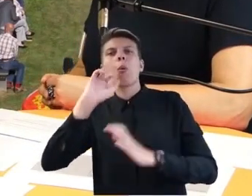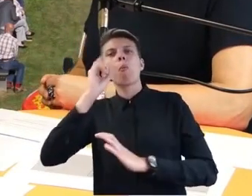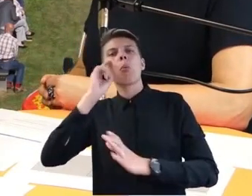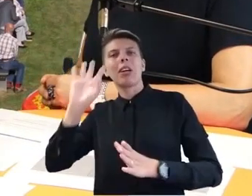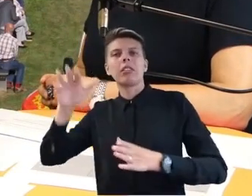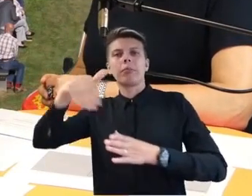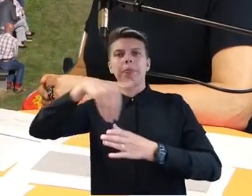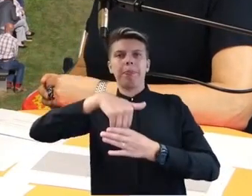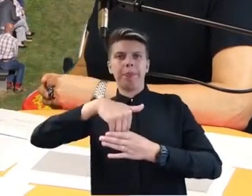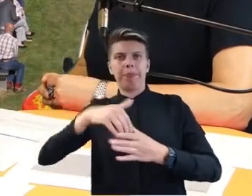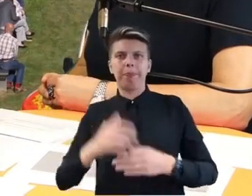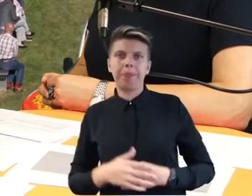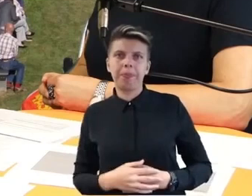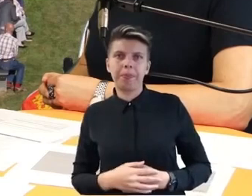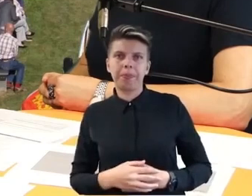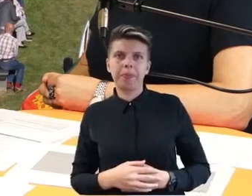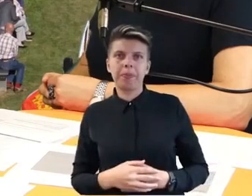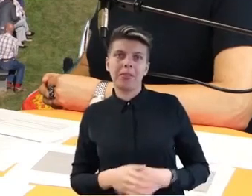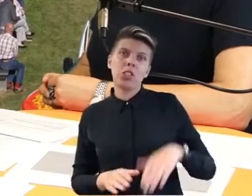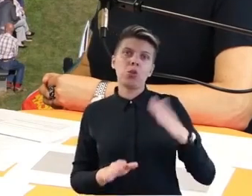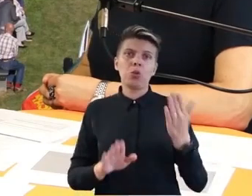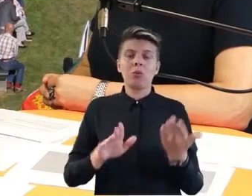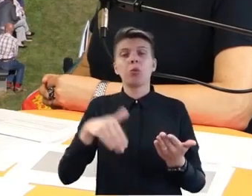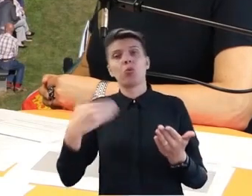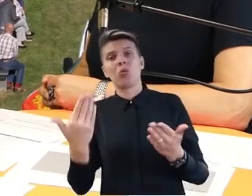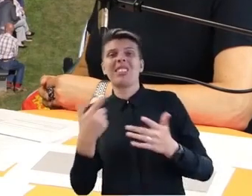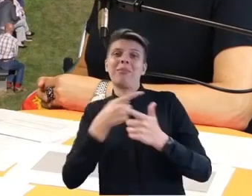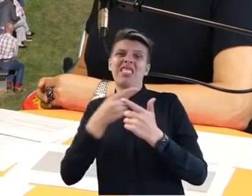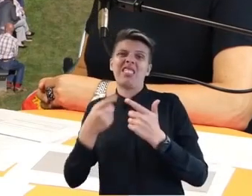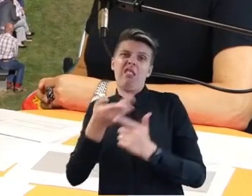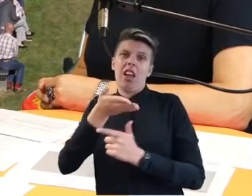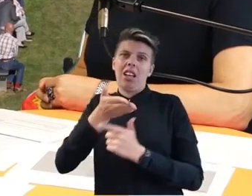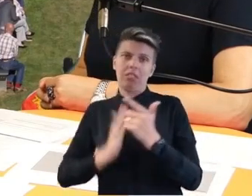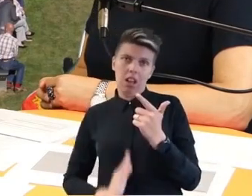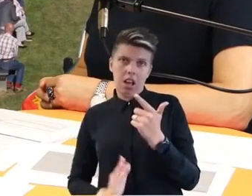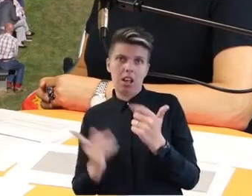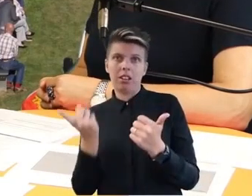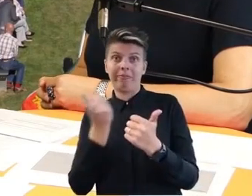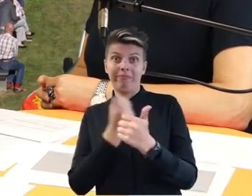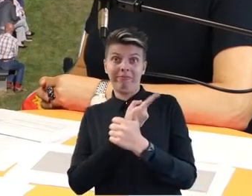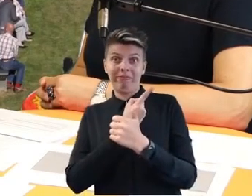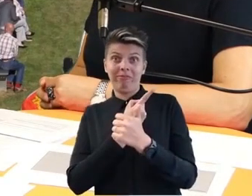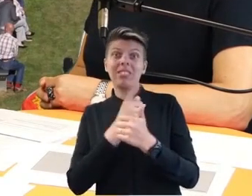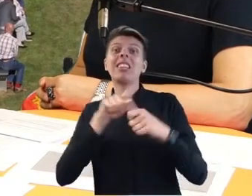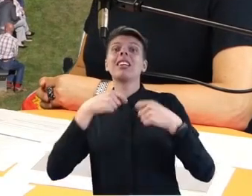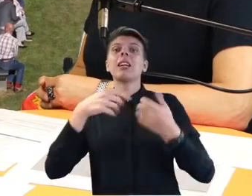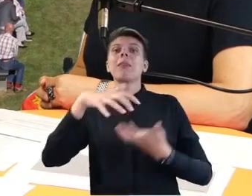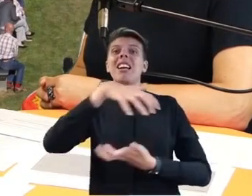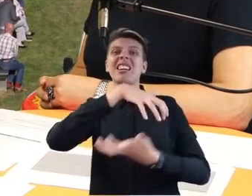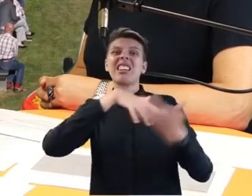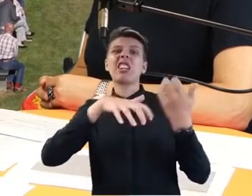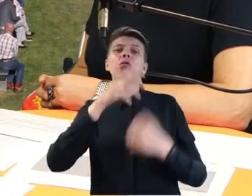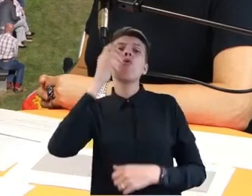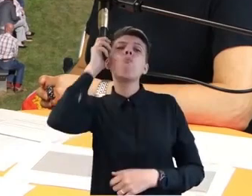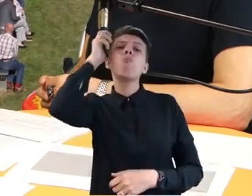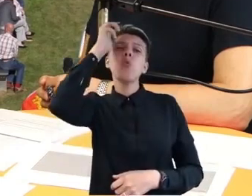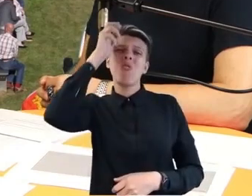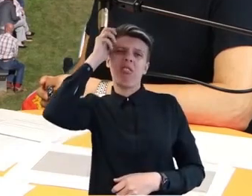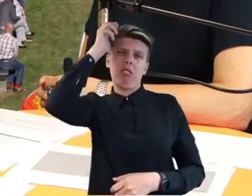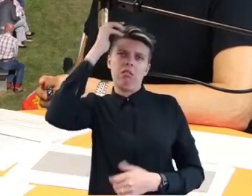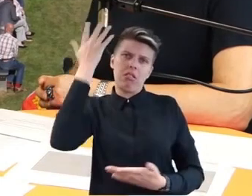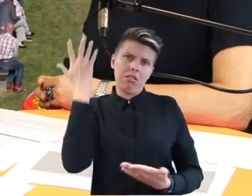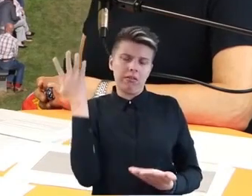es ist so ein bisschen zweigeteilt es gibt auf der einen seite ebenso die sogenannten katastrophen mythen also